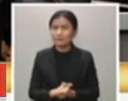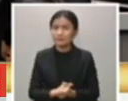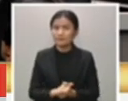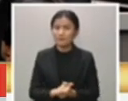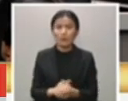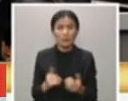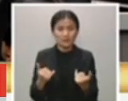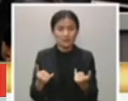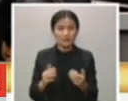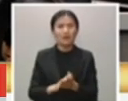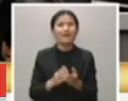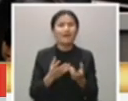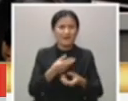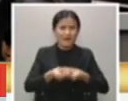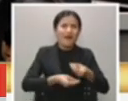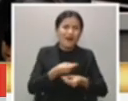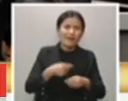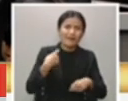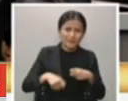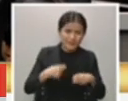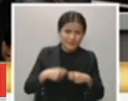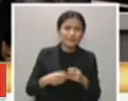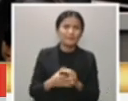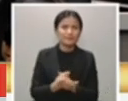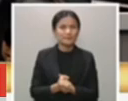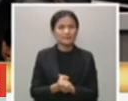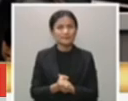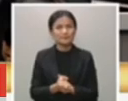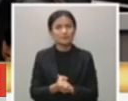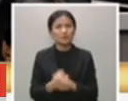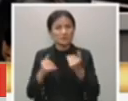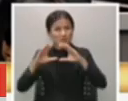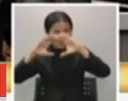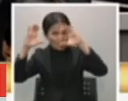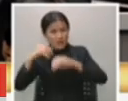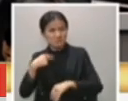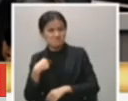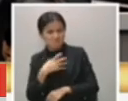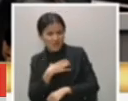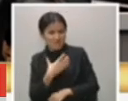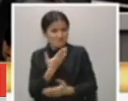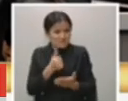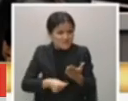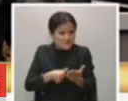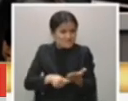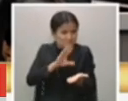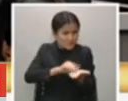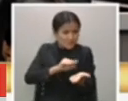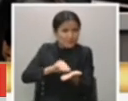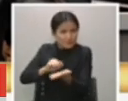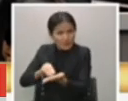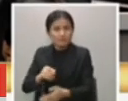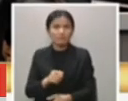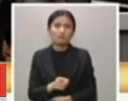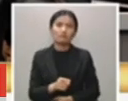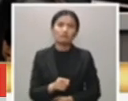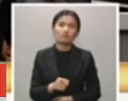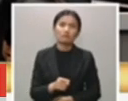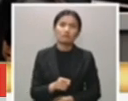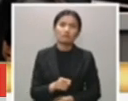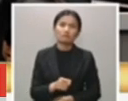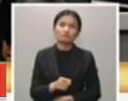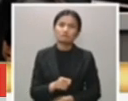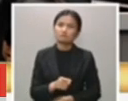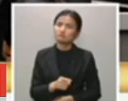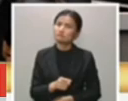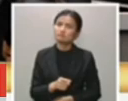วันนี้แค่ค้าขายก็ลำบากแล้วยังมีภาครัฐเนี่ยคอยมาตามจิกตามรีดเลือดจากปูรีดภาษีจากประชาชนเข้าไปอี